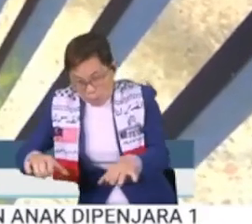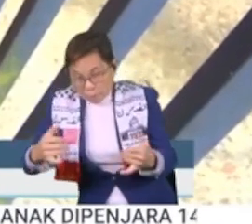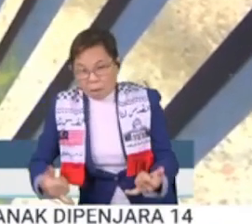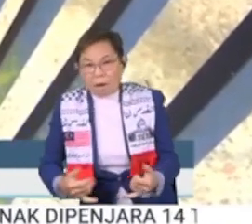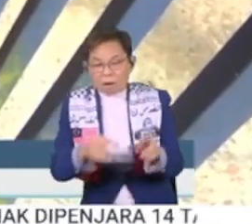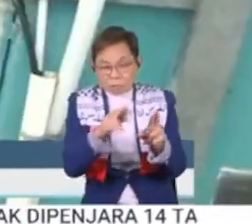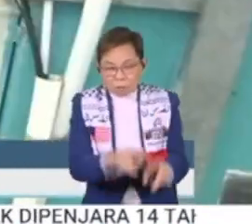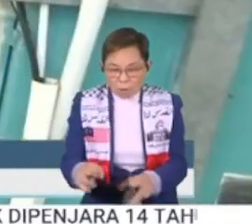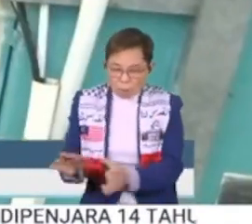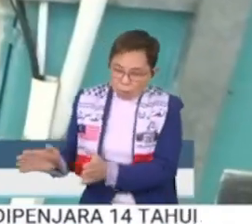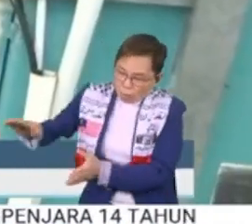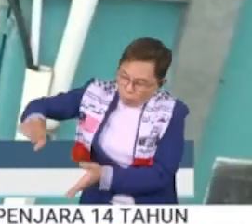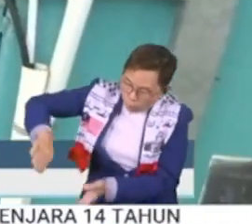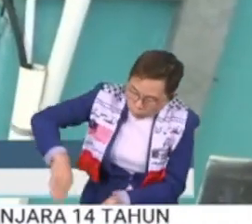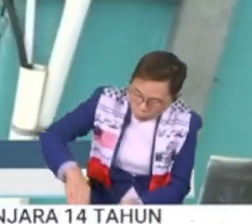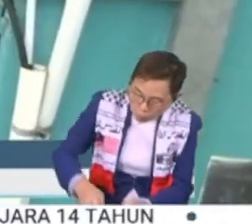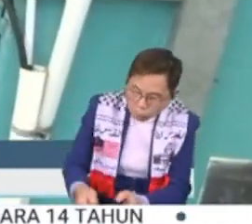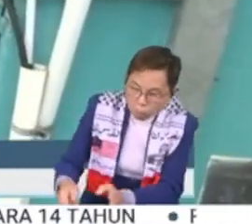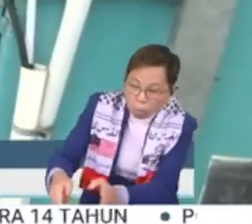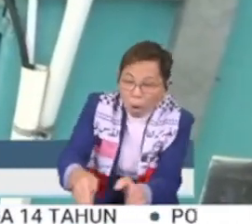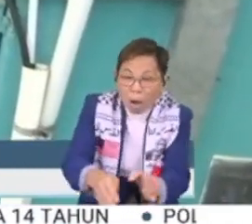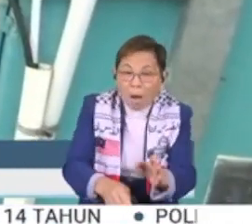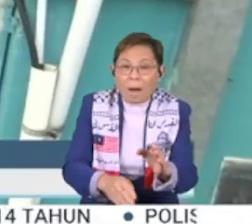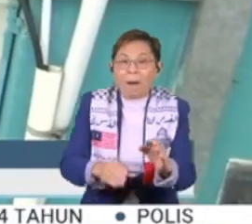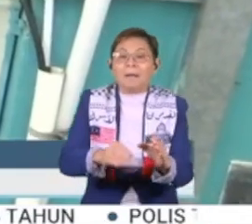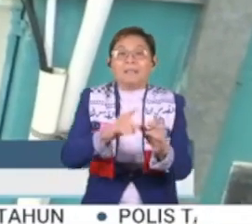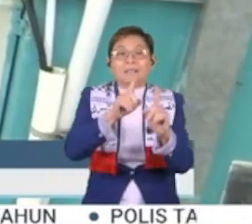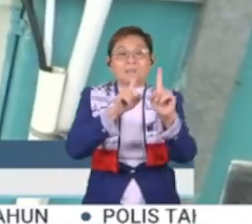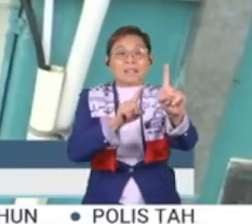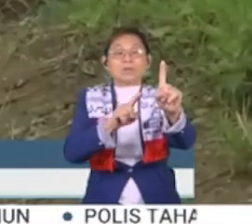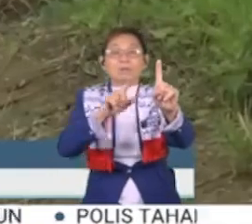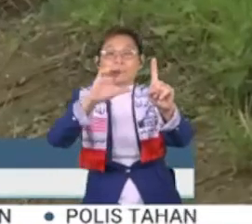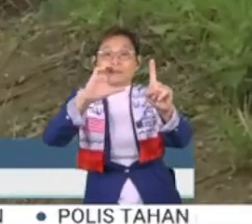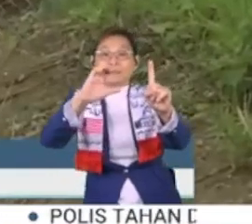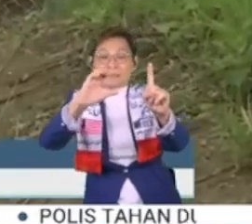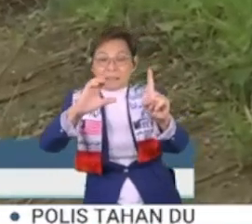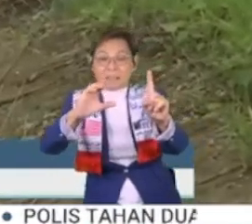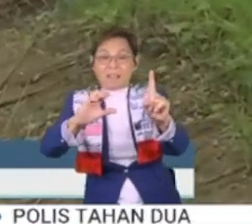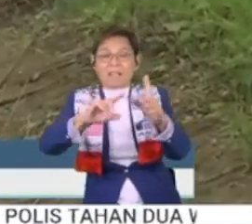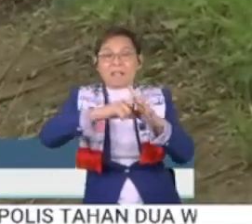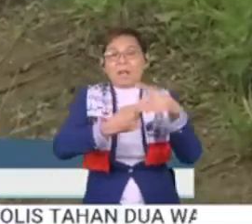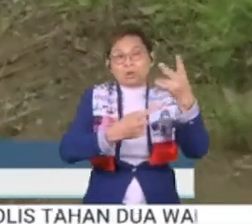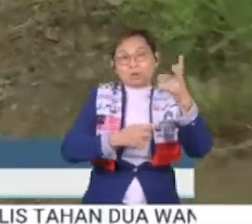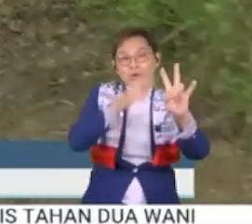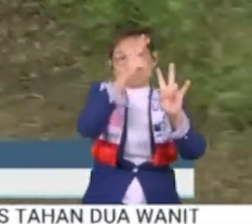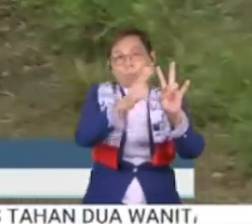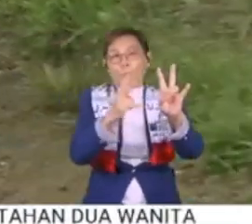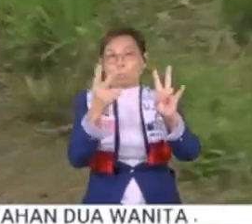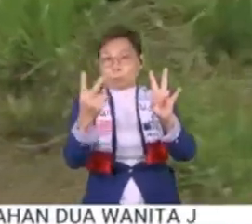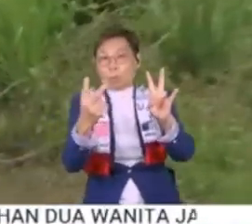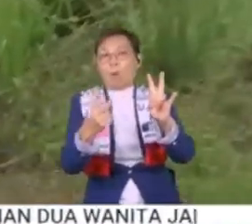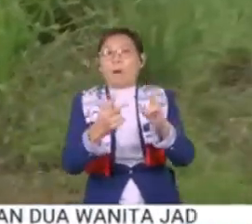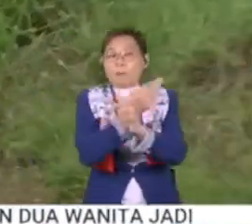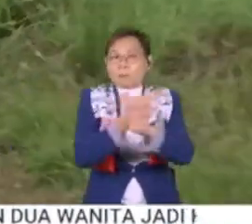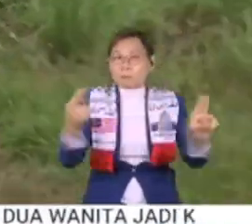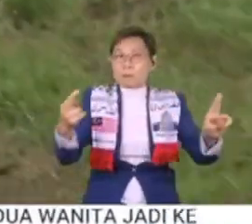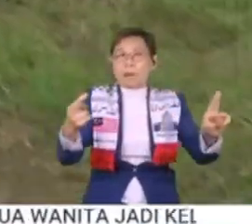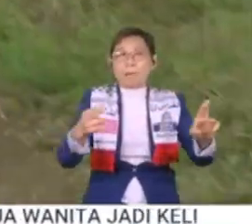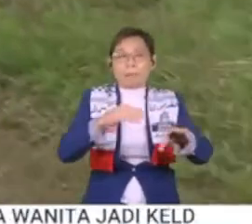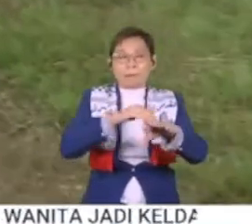rancangan pengairan kota belut pakej 1C bermula 17 Februari lalu dan dijangka siap 2 April